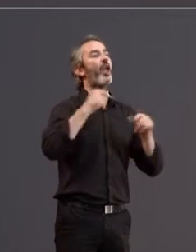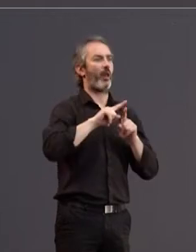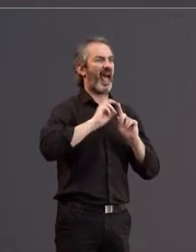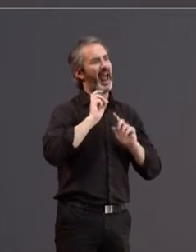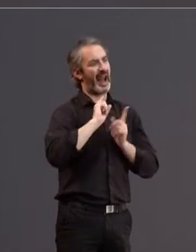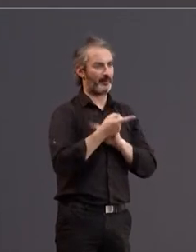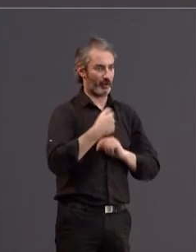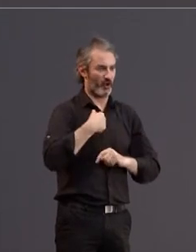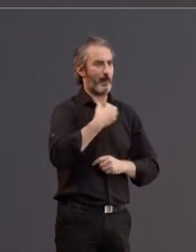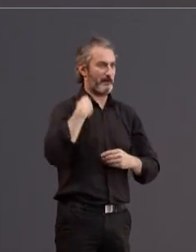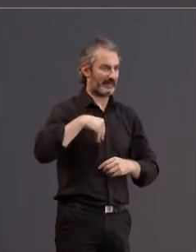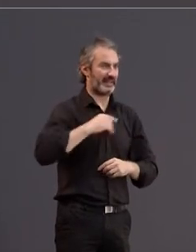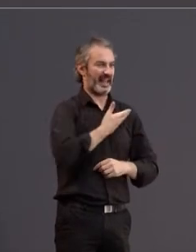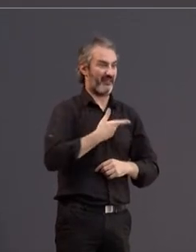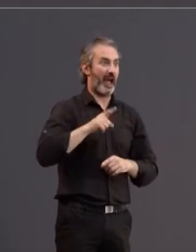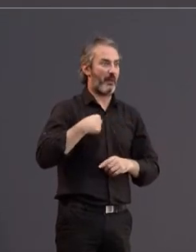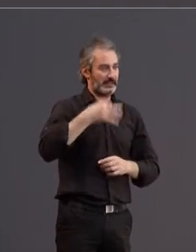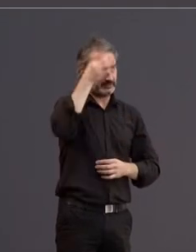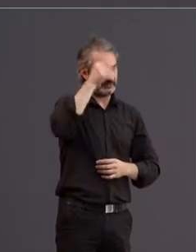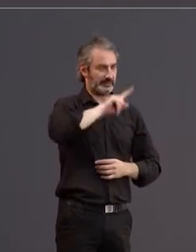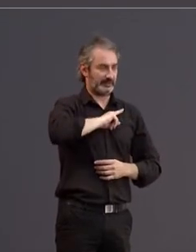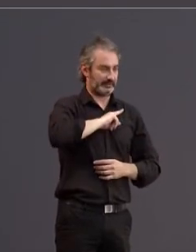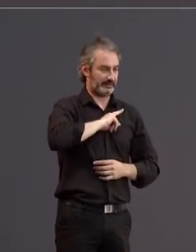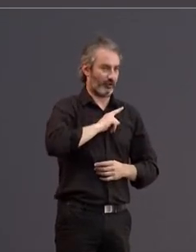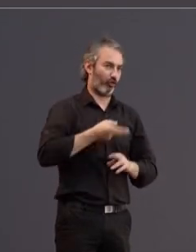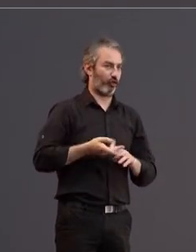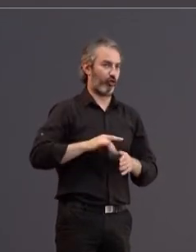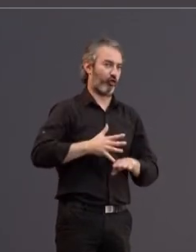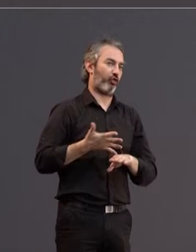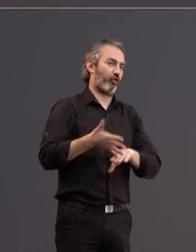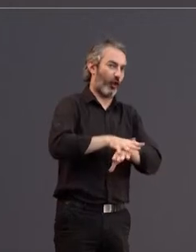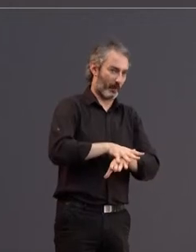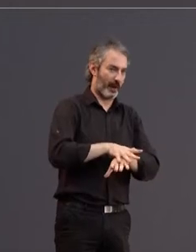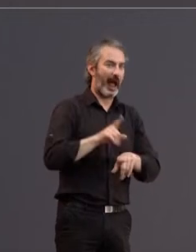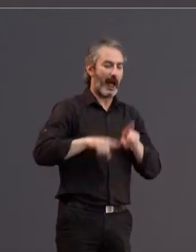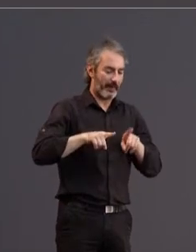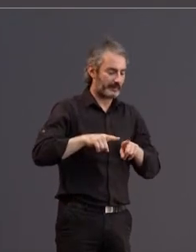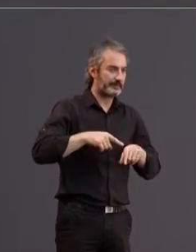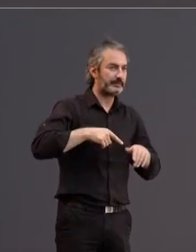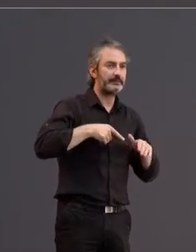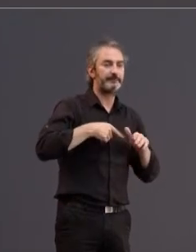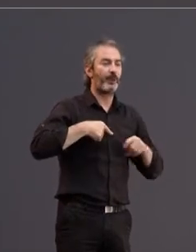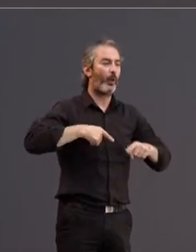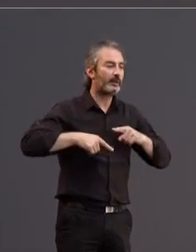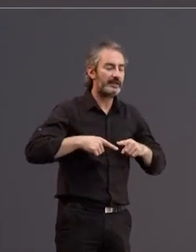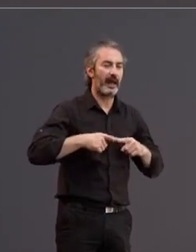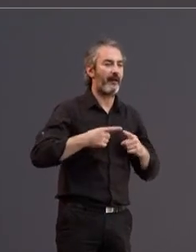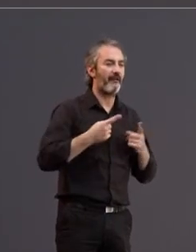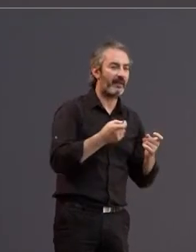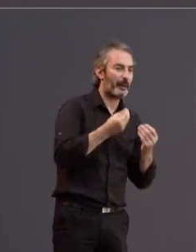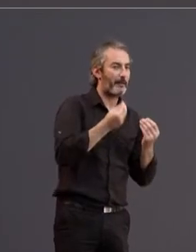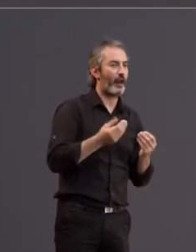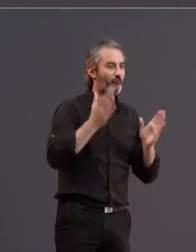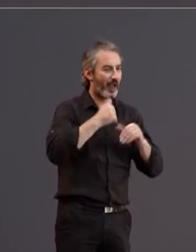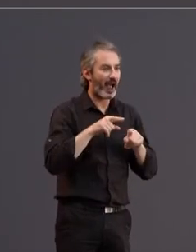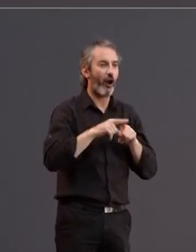cap i de vegades podem ser massa durs amb nosaltres mateixos. Encara que ens costi organitzar-nos i dediquem més hores de les necessàries, sí